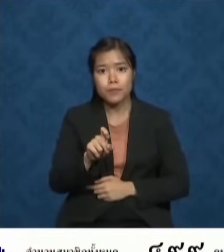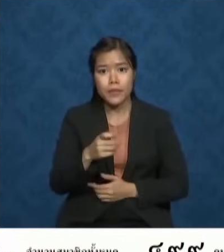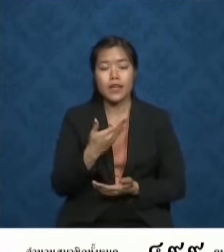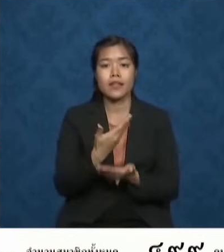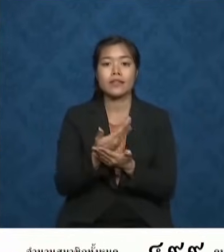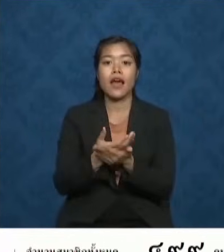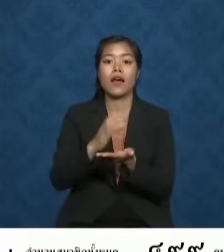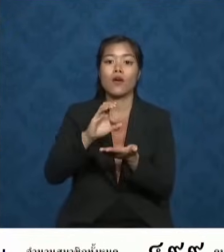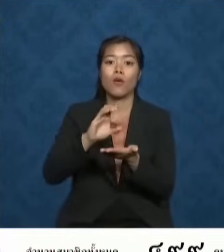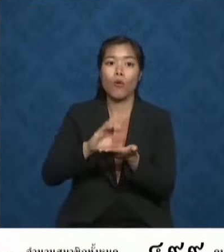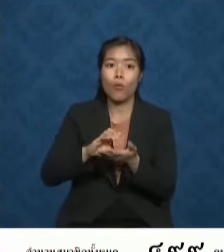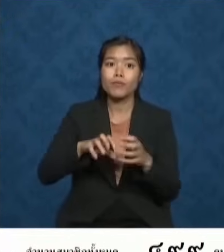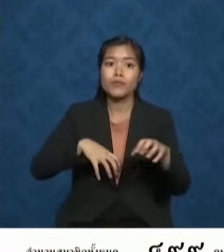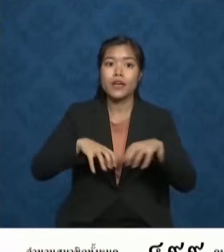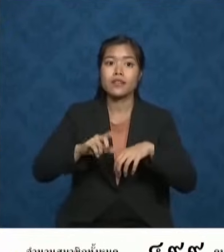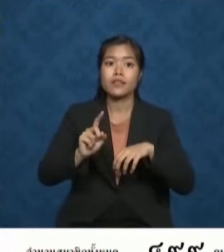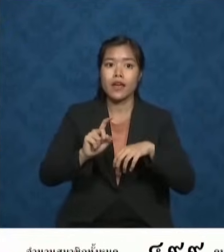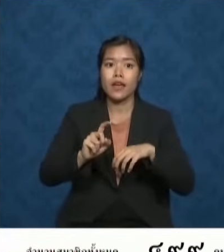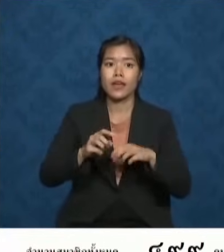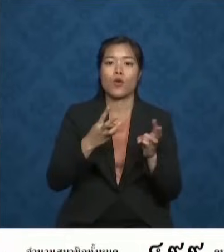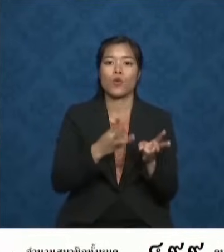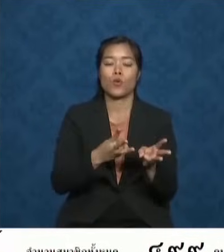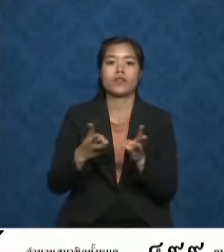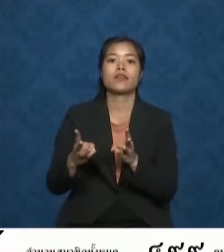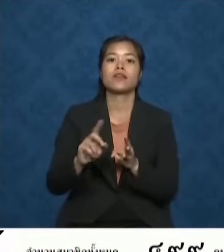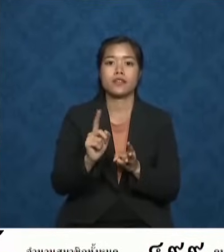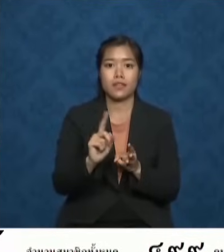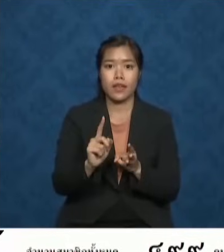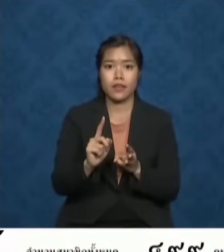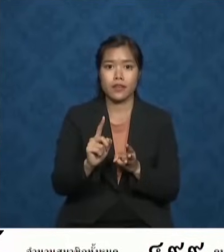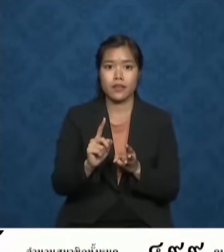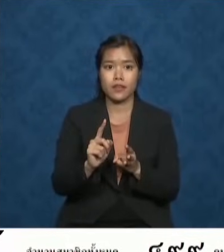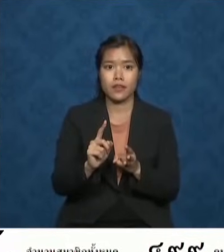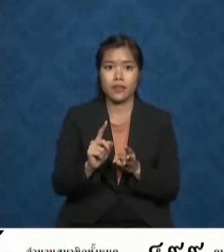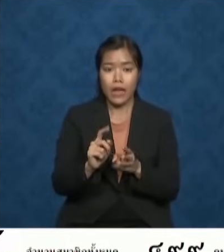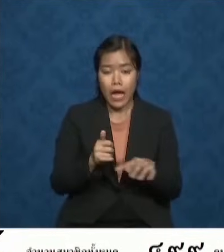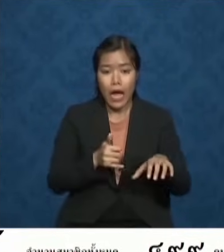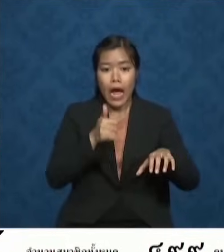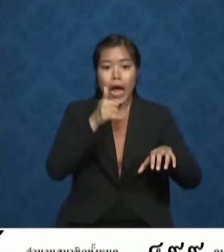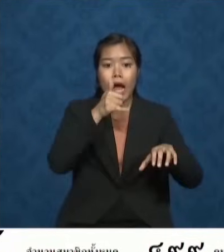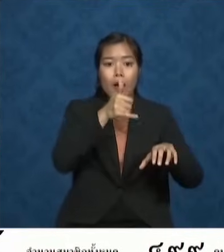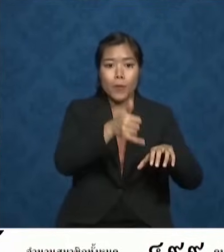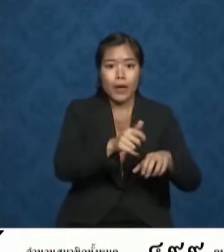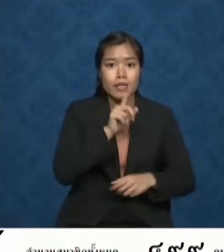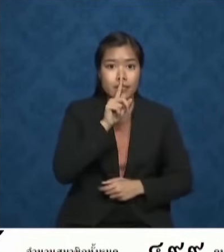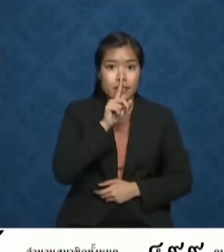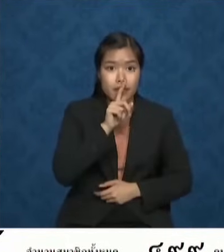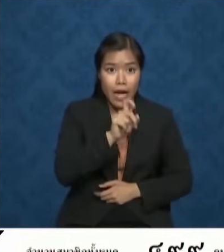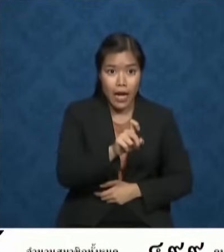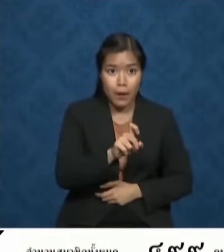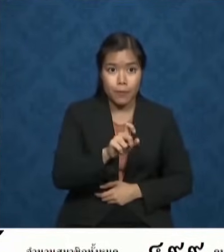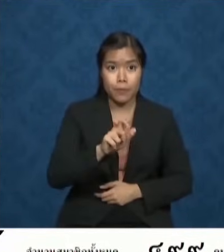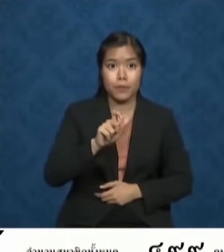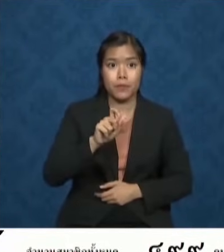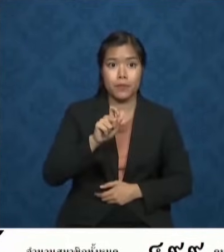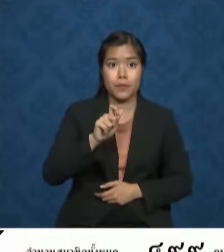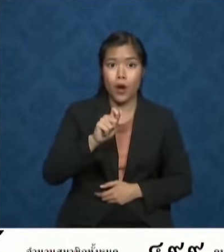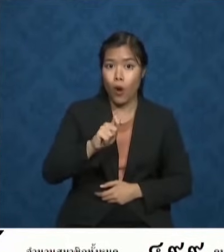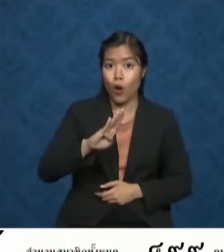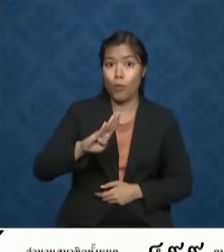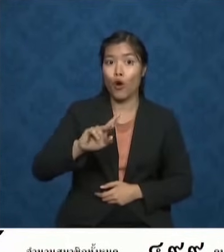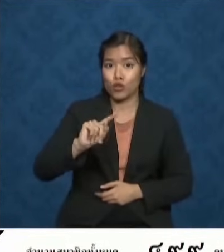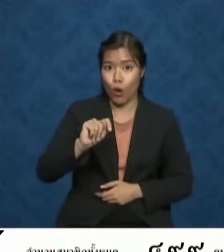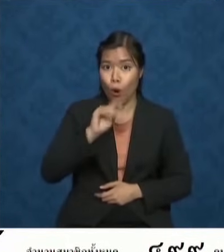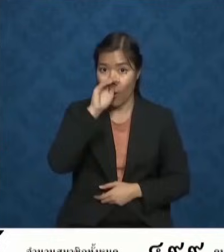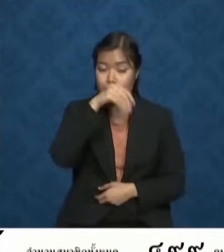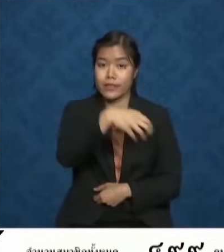ที่ไหนเนี่ยวิธีการของเขาก็คือเขาจะต้องไปสอบถาม องค์การบริหารส่วนท้องถิ่นต่